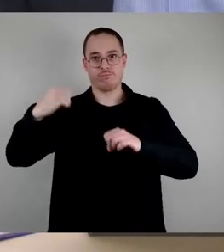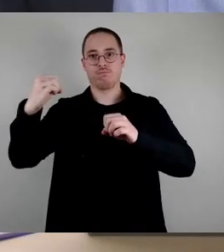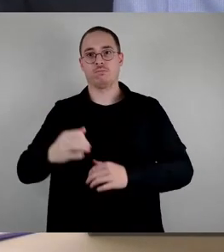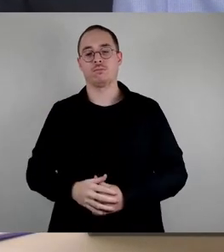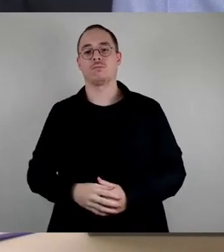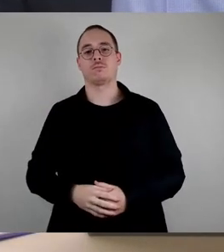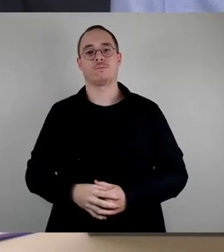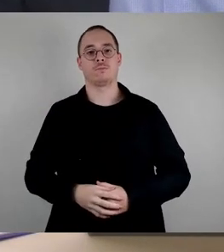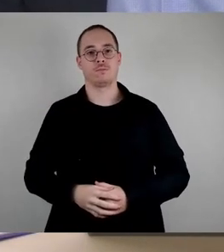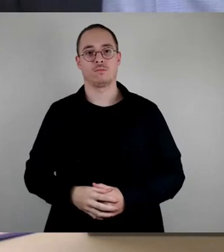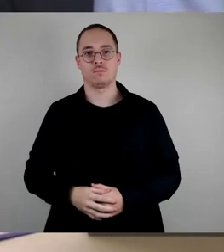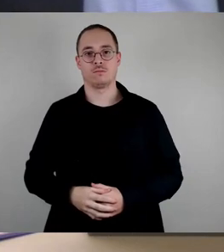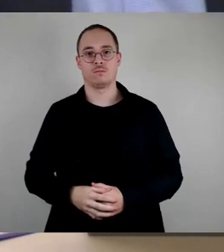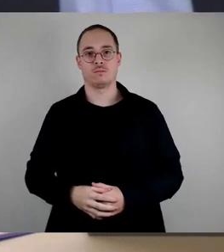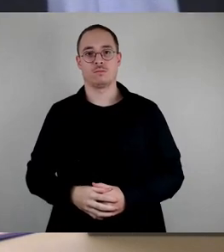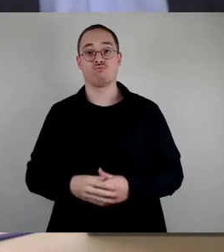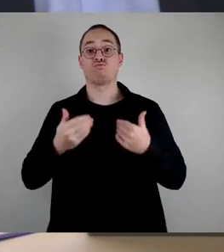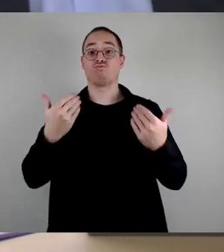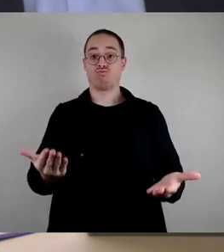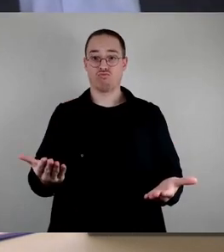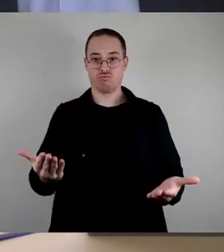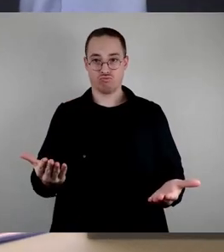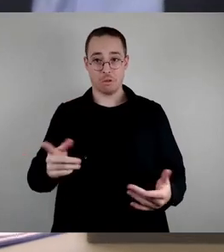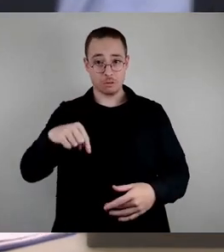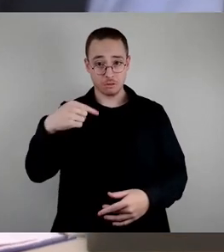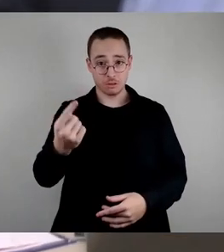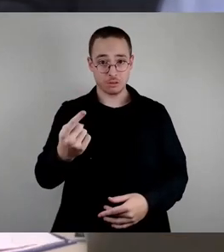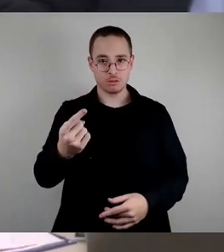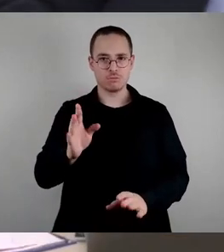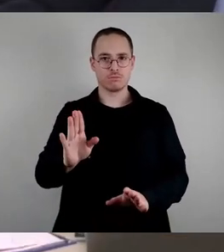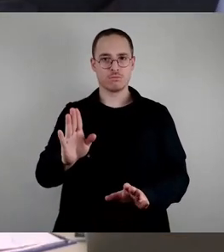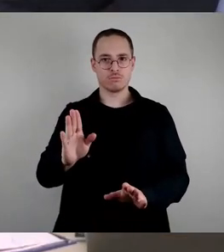So, damit kommen wir zum